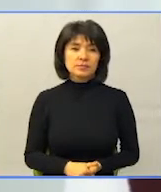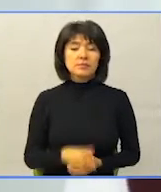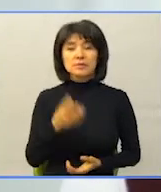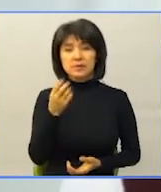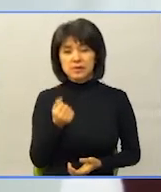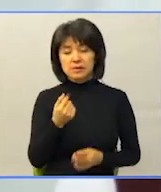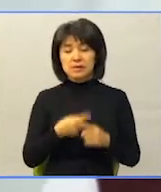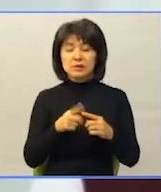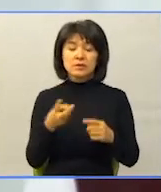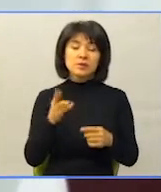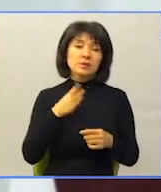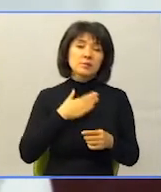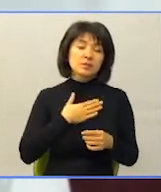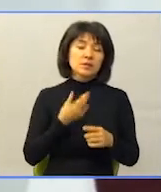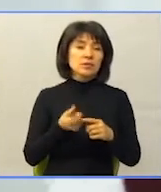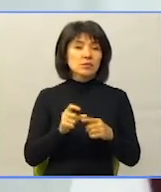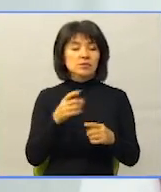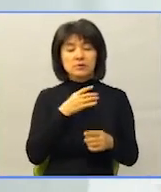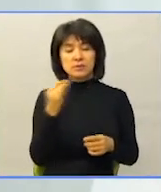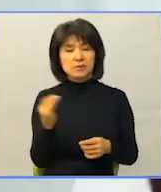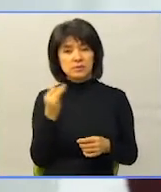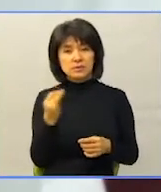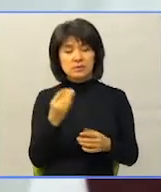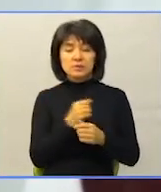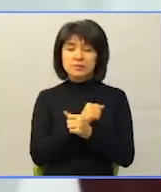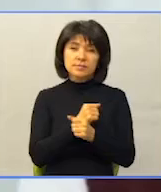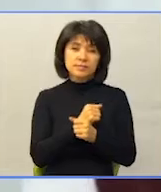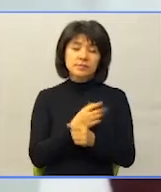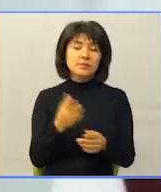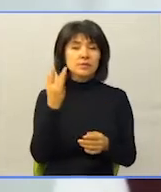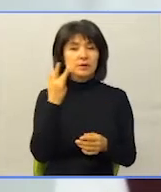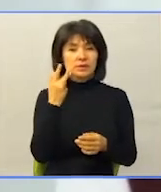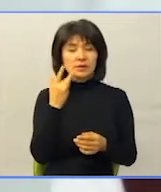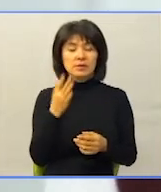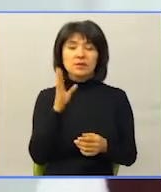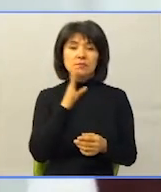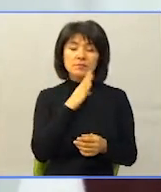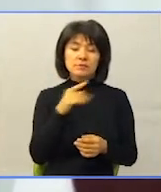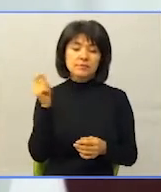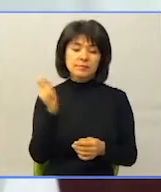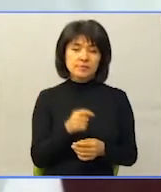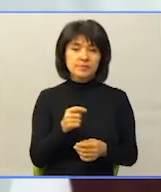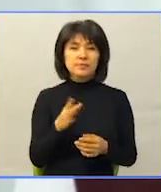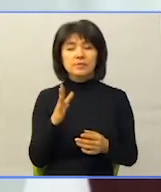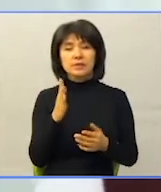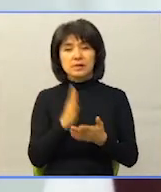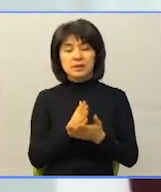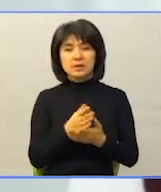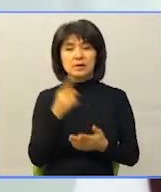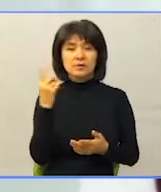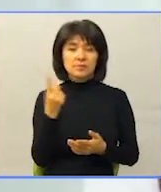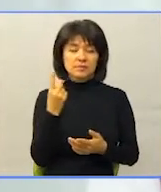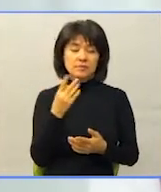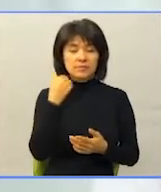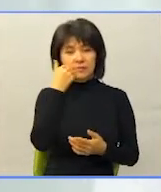Әрине, бұл жағдай мен үшін тосыннан болды. Үйреншікті демалыс күнеді. Анам еге сәлем демемен келді. Ішінде төс белгі бар екен. Мен басында